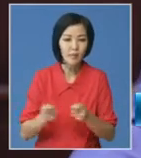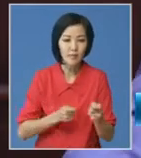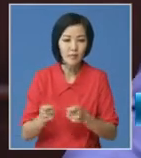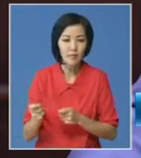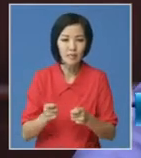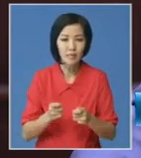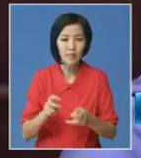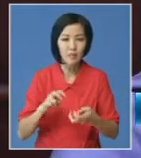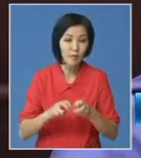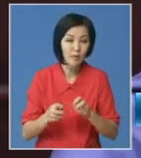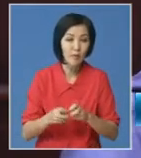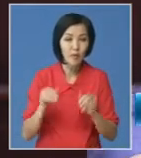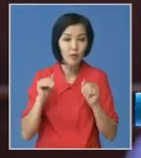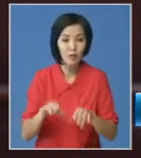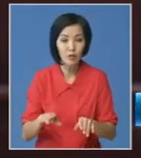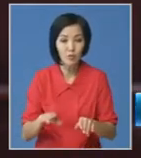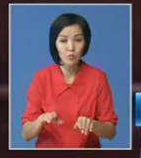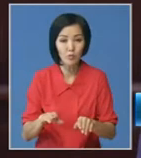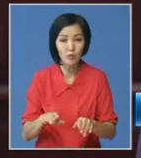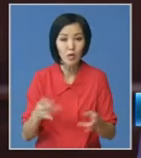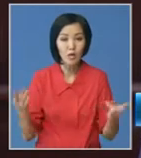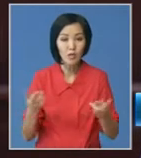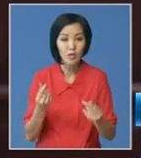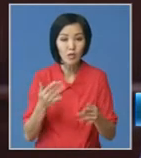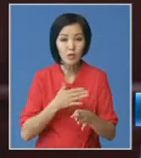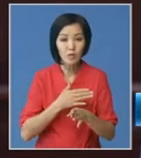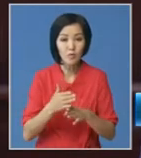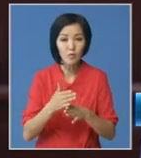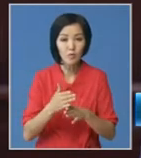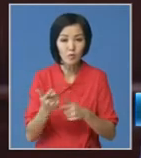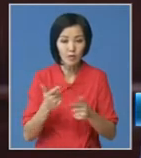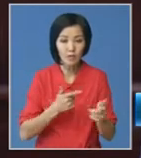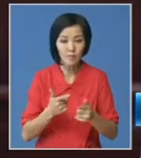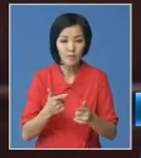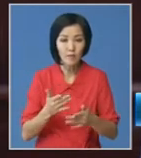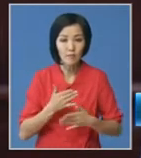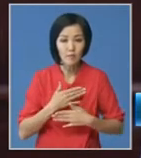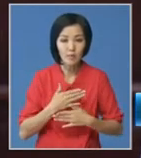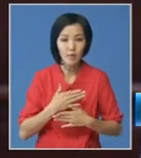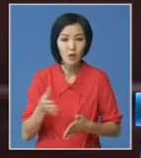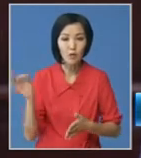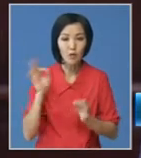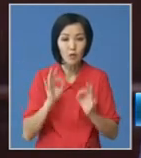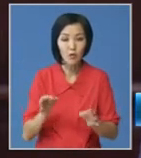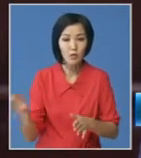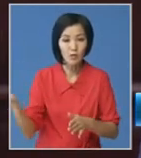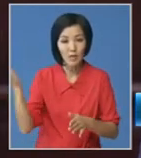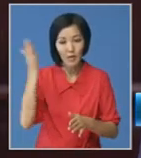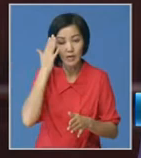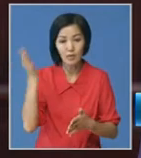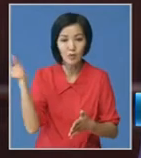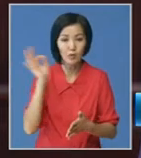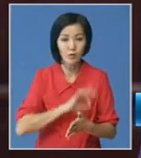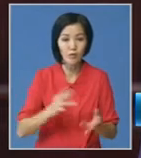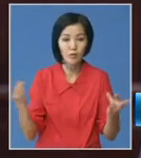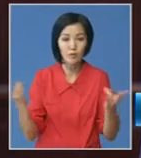мұндай проблемаларды шешу үшін тиісті қаражат бөлуге әркез дайынбыз. Тек бізге тиімді әдіс ұсынып, келеңсіздіктерді шешудің